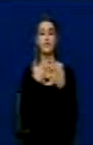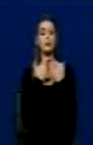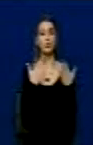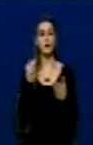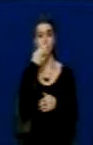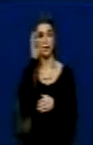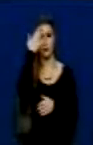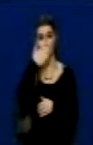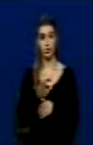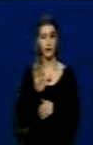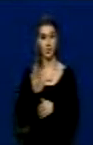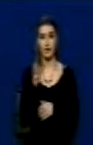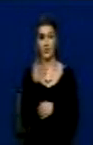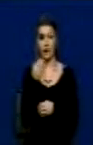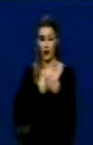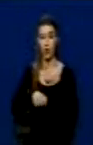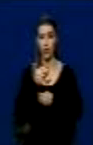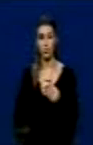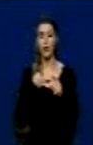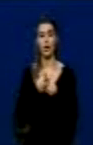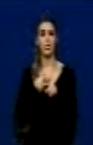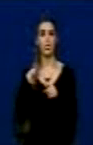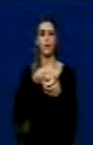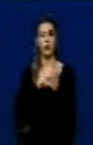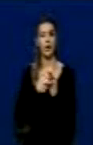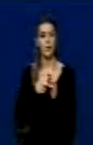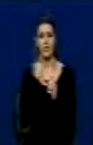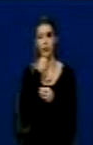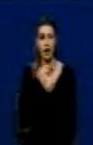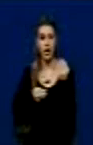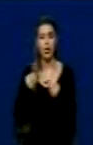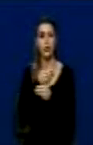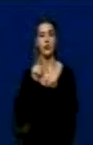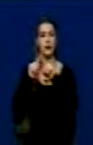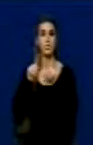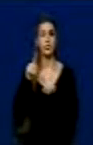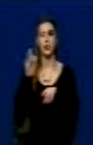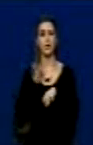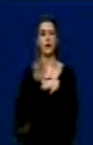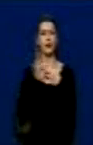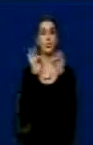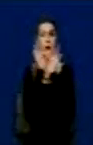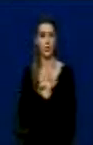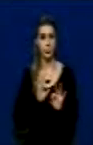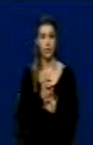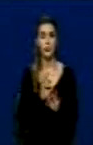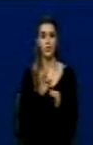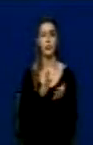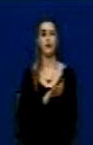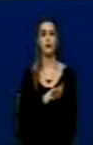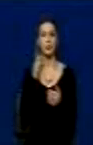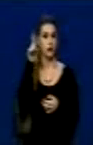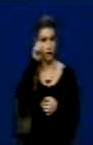ekonomik, të cilat kriza financiare globale nuk i prekin në mënyrë të ndjeshme, siç janë ta